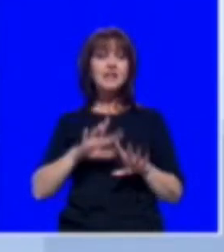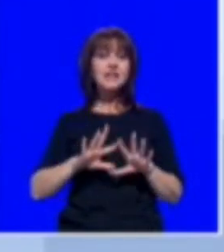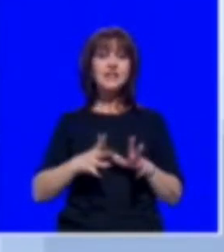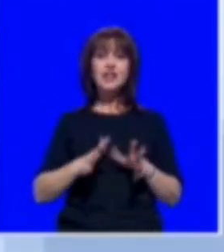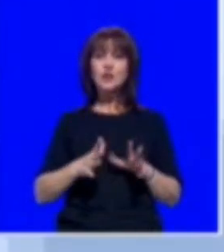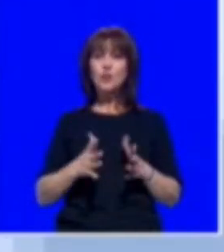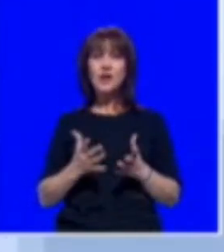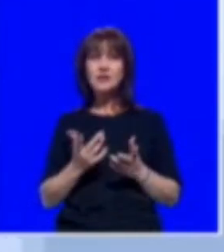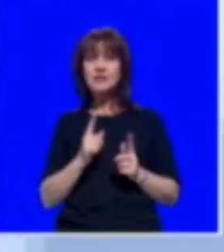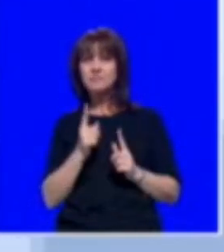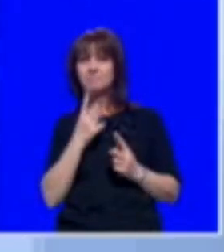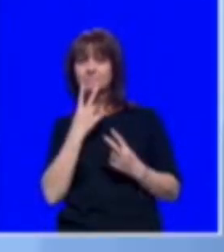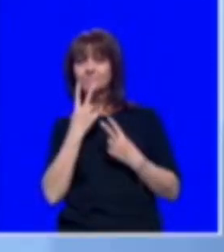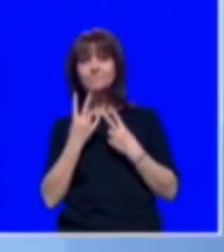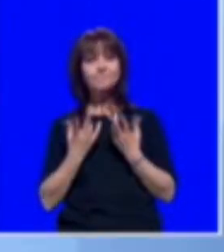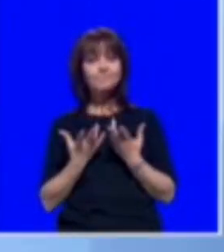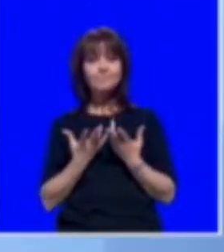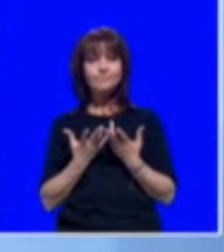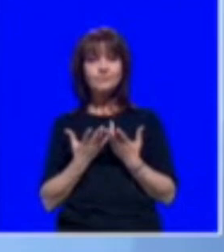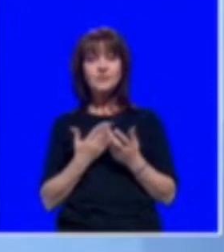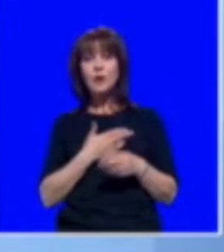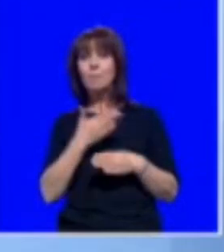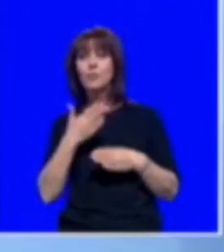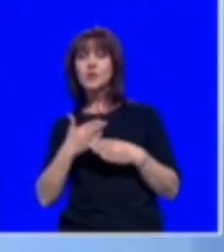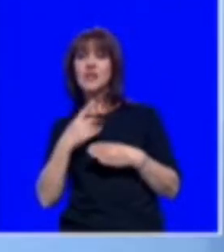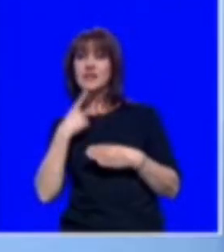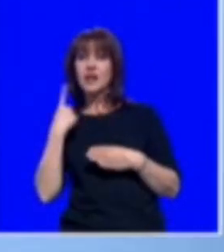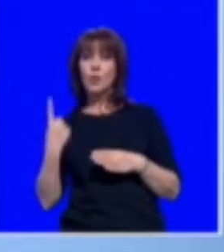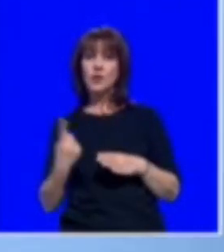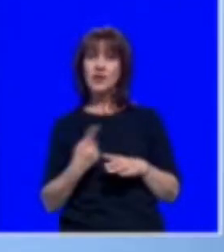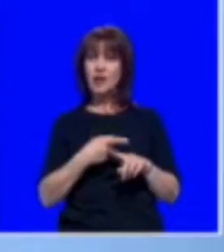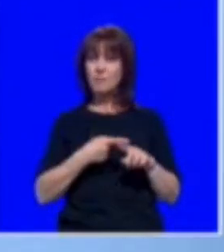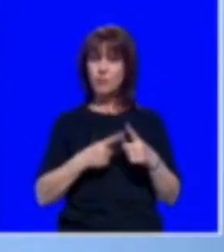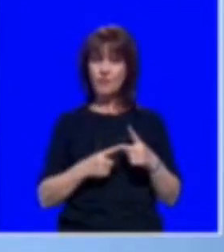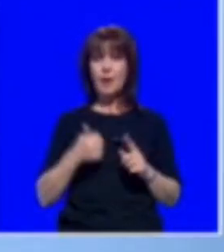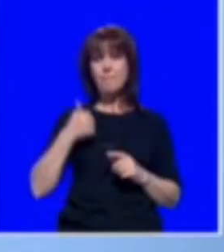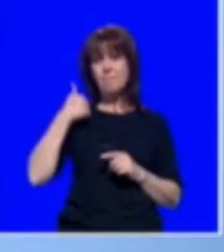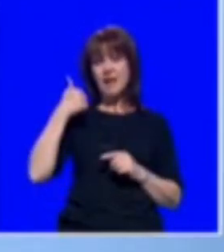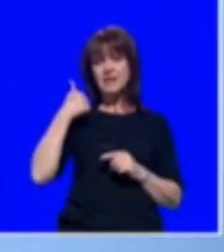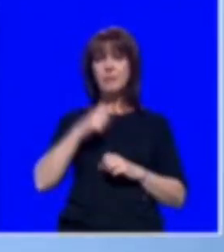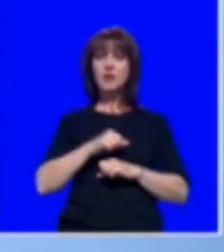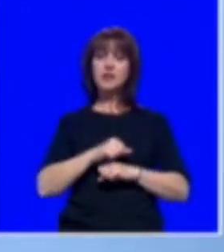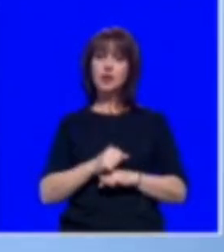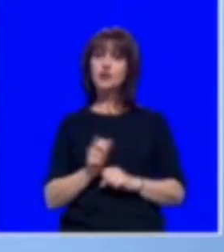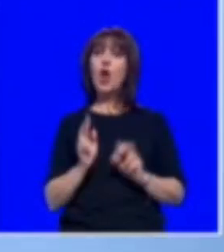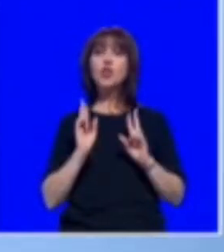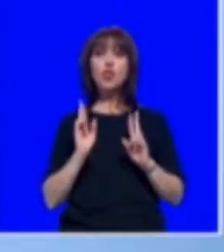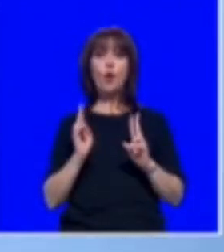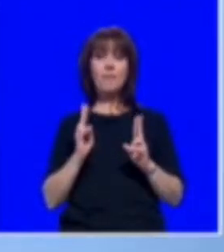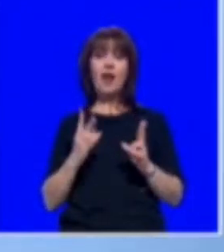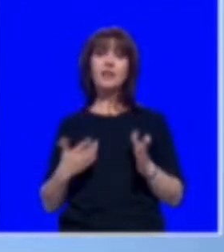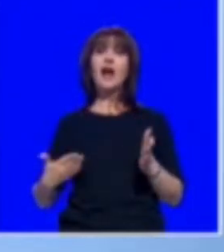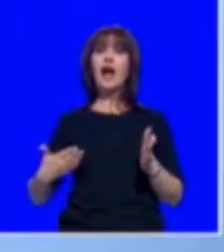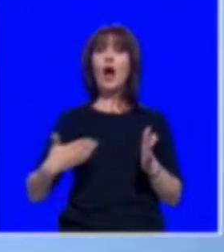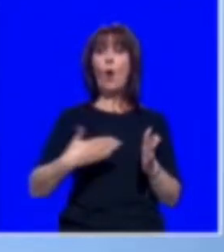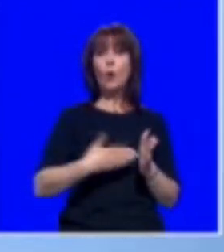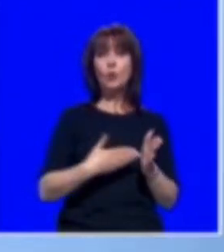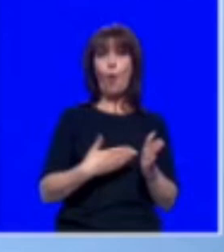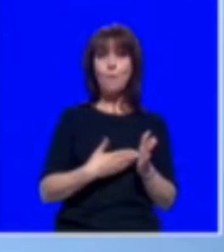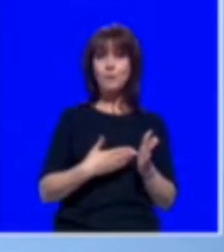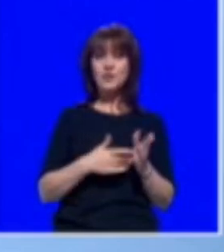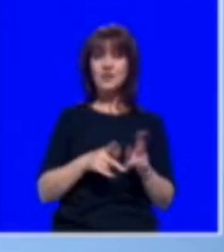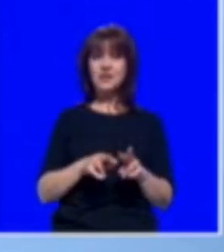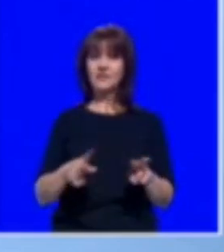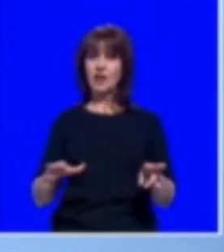макар че трябва да отворя една скоба. През последната година, година и половина, БСП се държи като адекватна опозиция в Народното събрание.